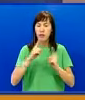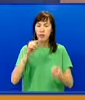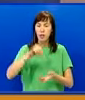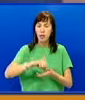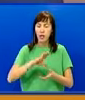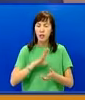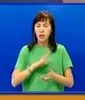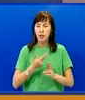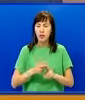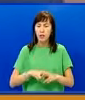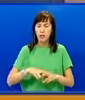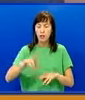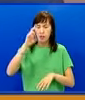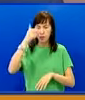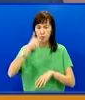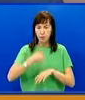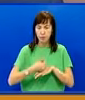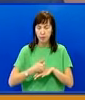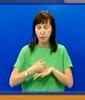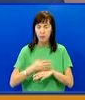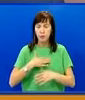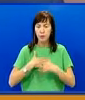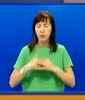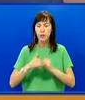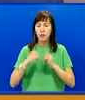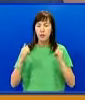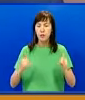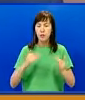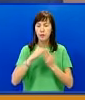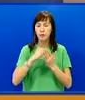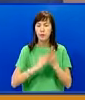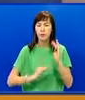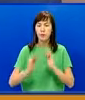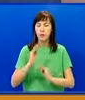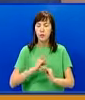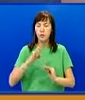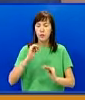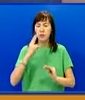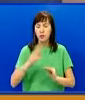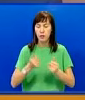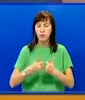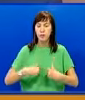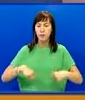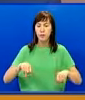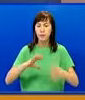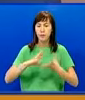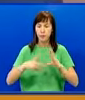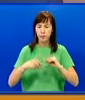мынау елбасының рухани жаңғыру бағдарламасы бойынша құрылған ұлттық комиссияның қорытындысы бар